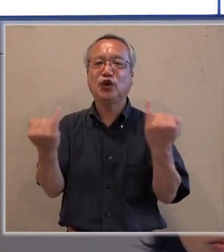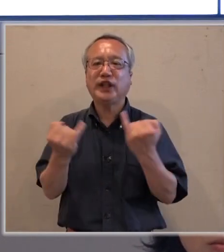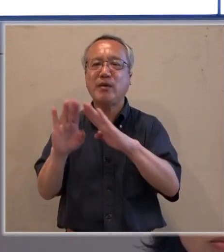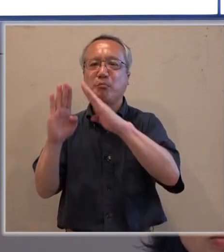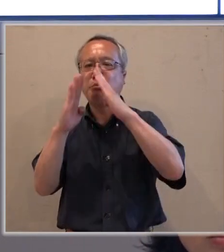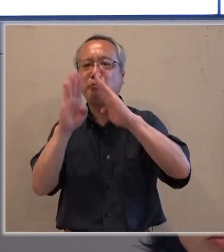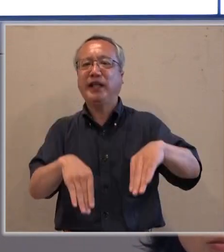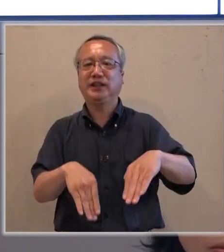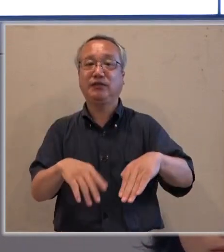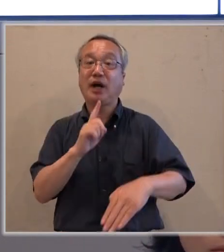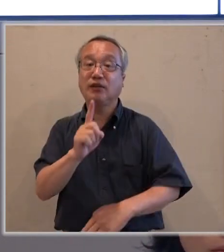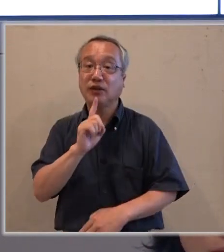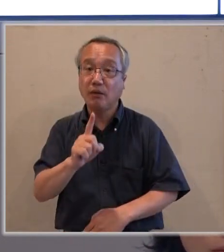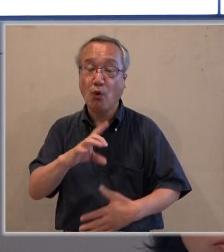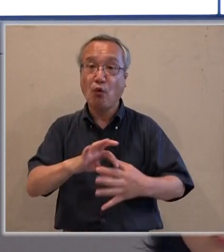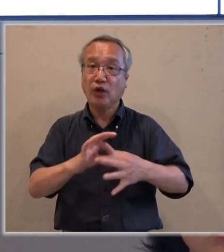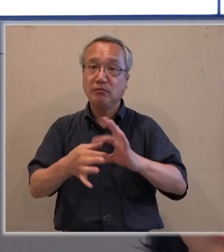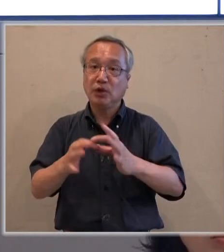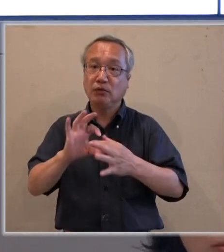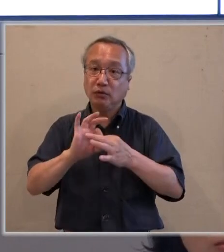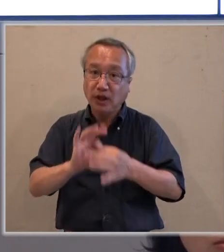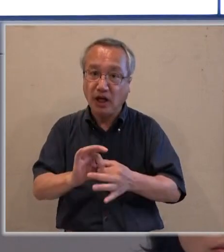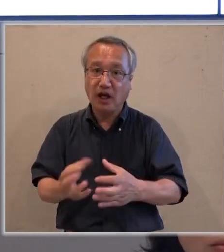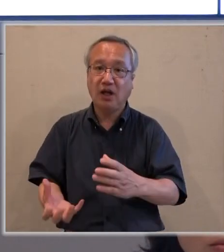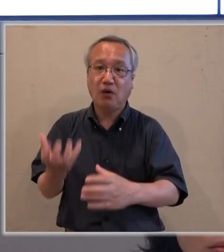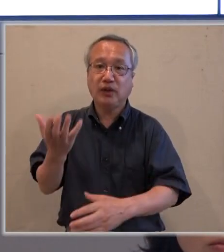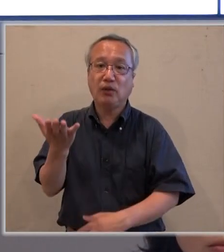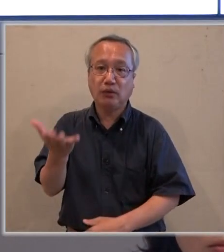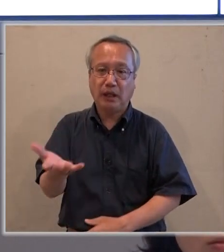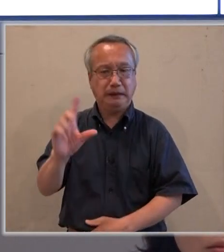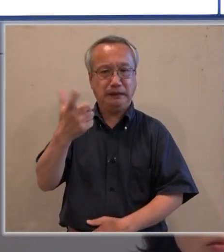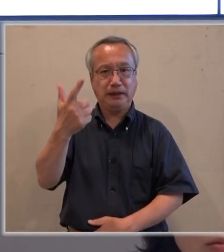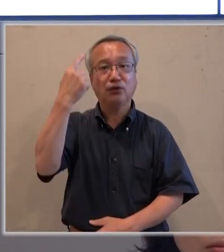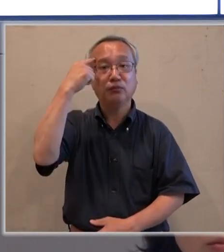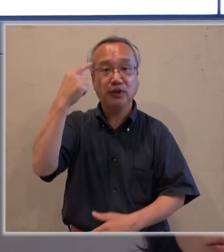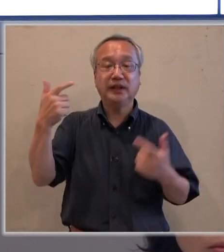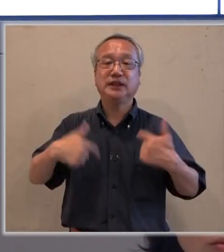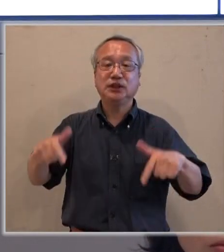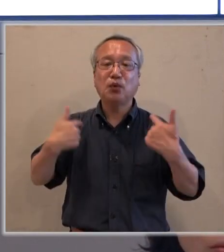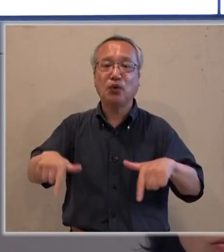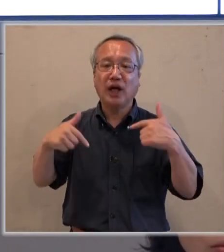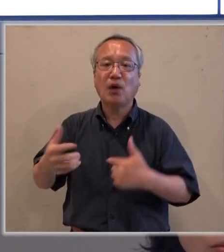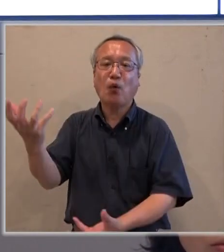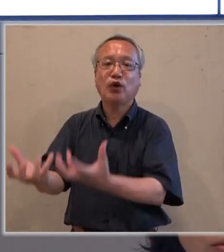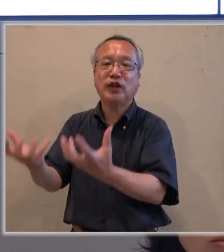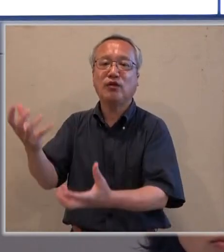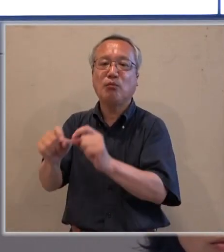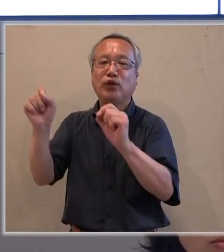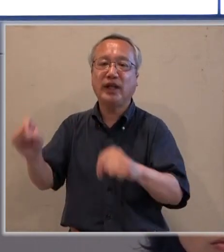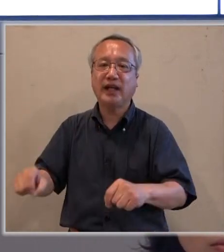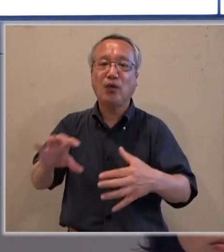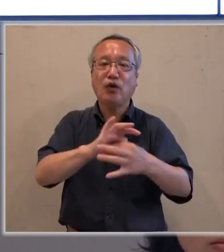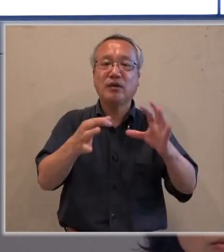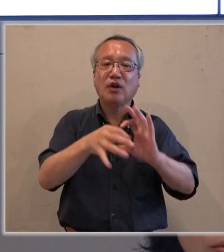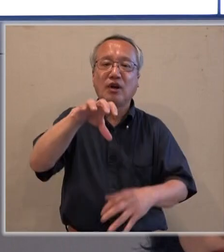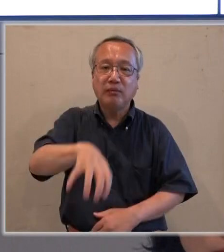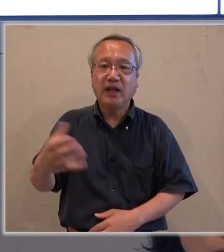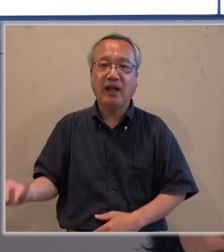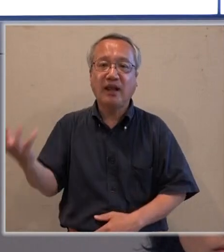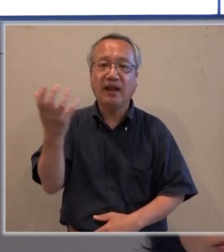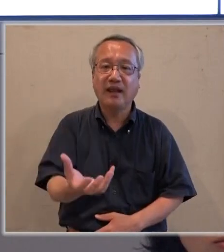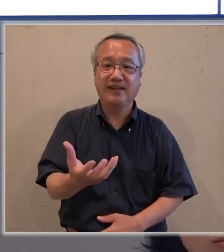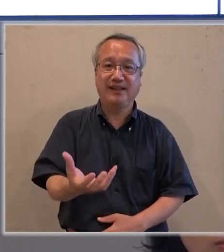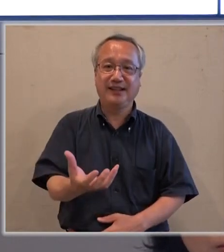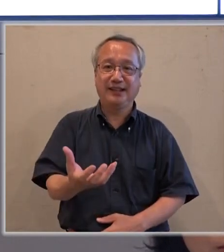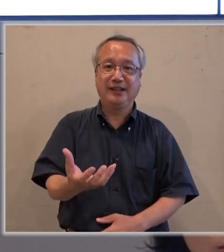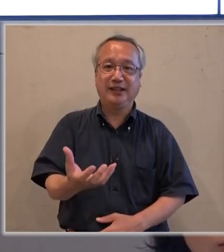ピックだから起きた発言なのかと言われると必ずしもそうではないと思うんですよね。日常から起こっている問題というものがオリンピックという光で明るみになった、つ